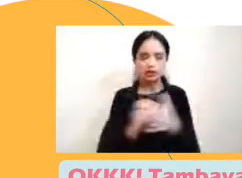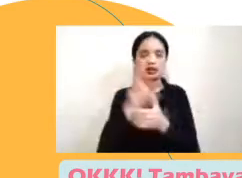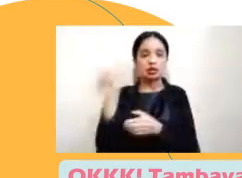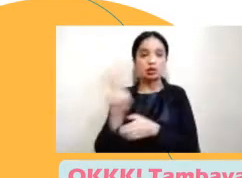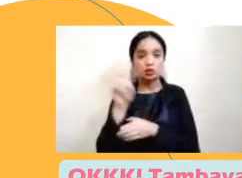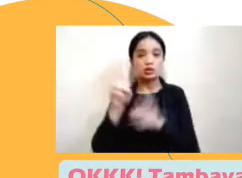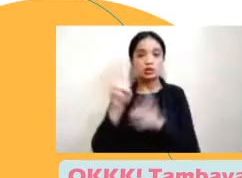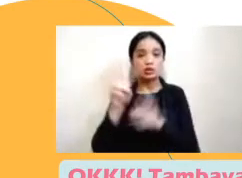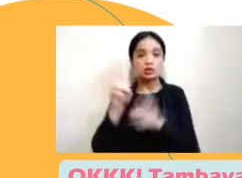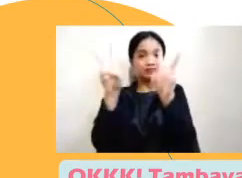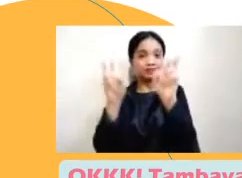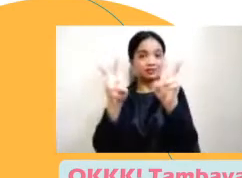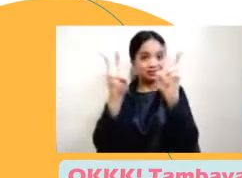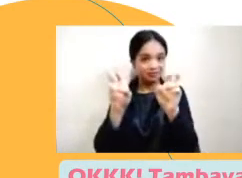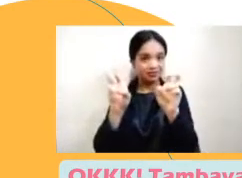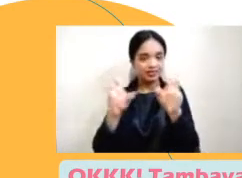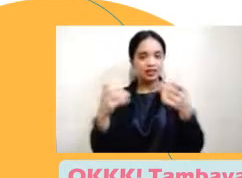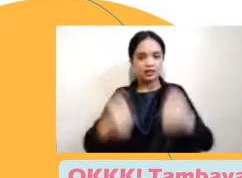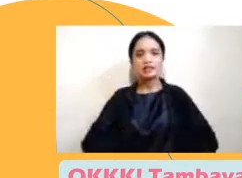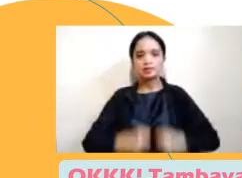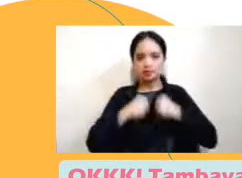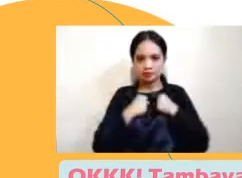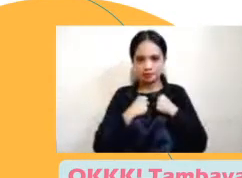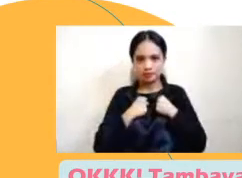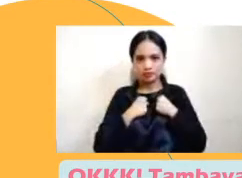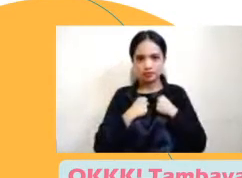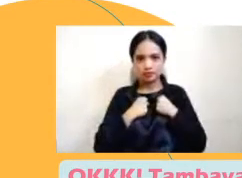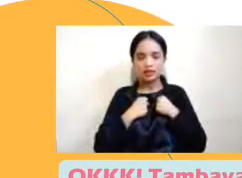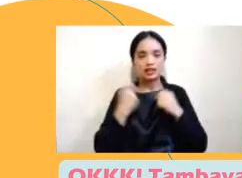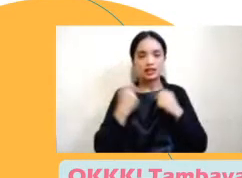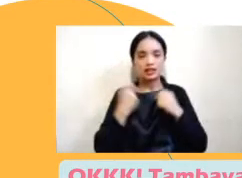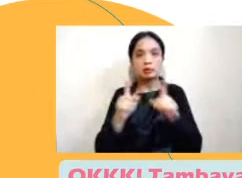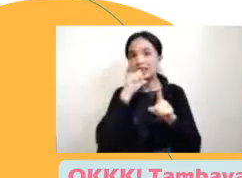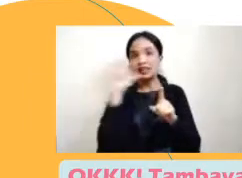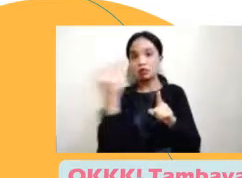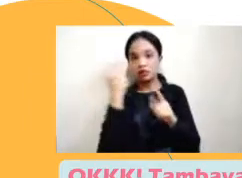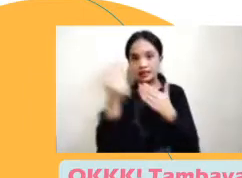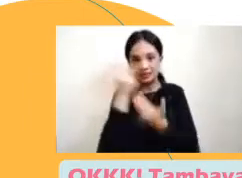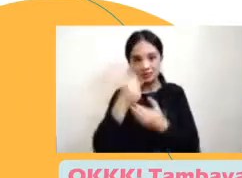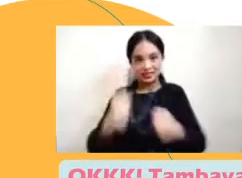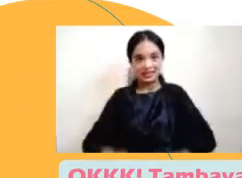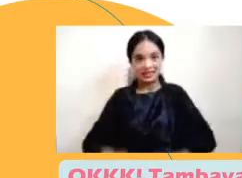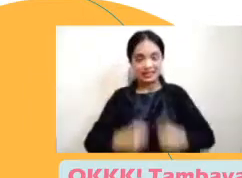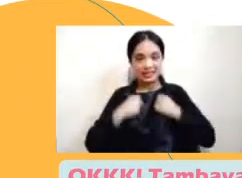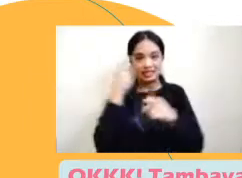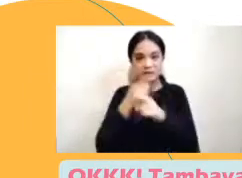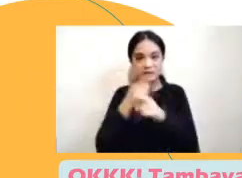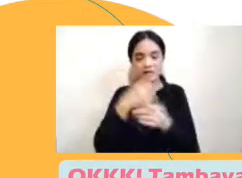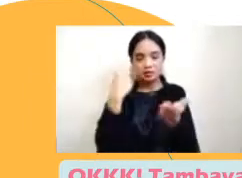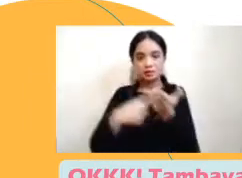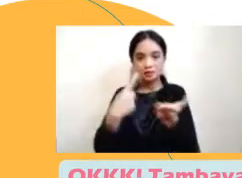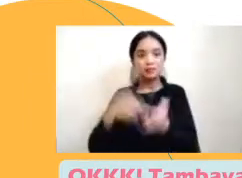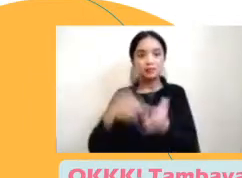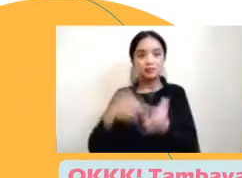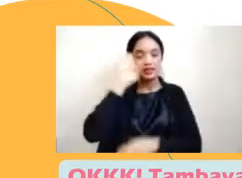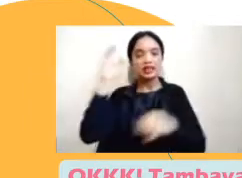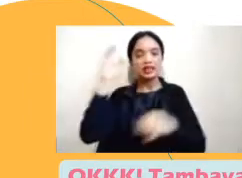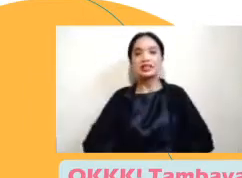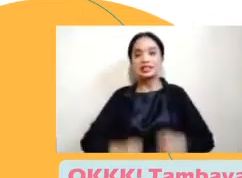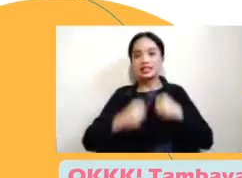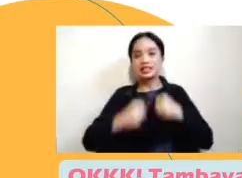na pagbangon, pero hindi lang basta pagbangon, di ba? Diniscuss ni Kuya Brian kanina. Pagbangon ng